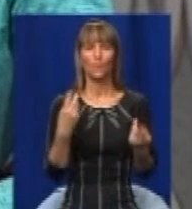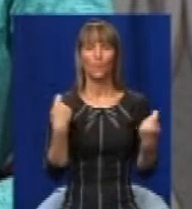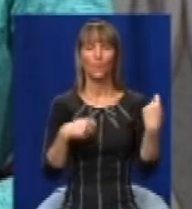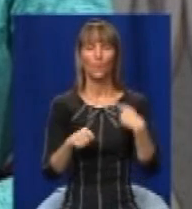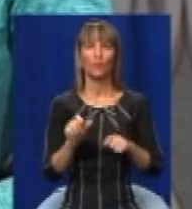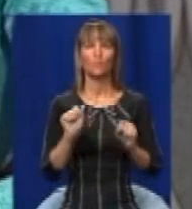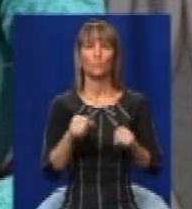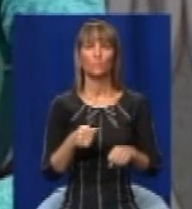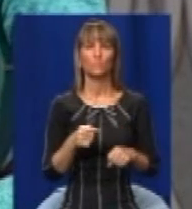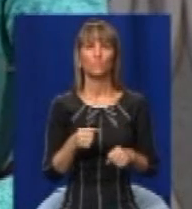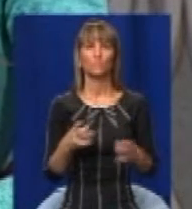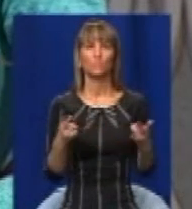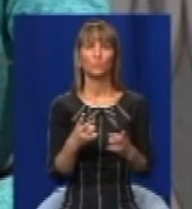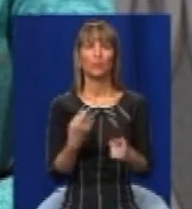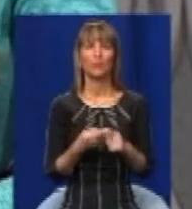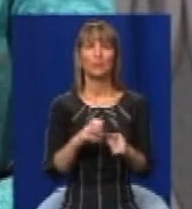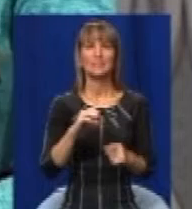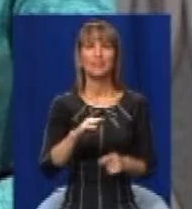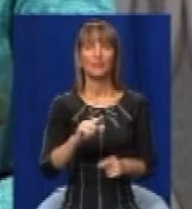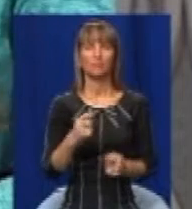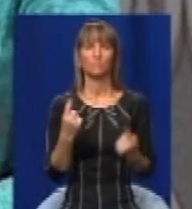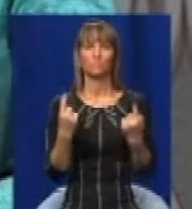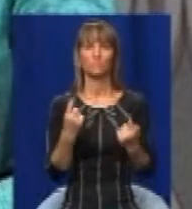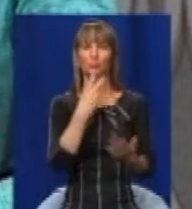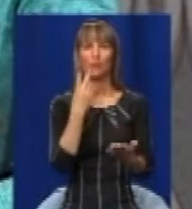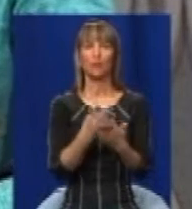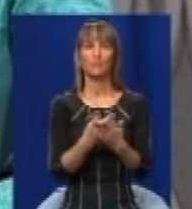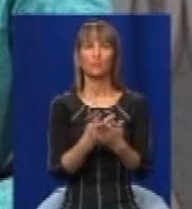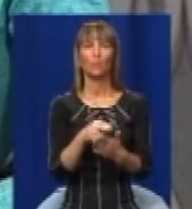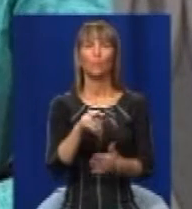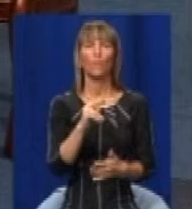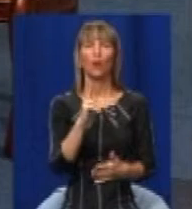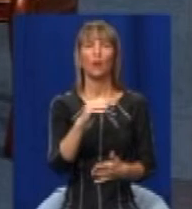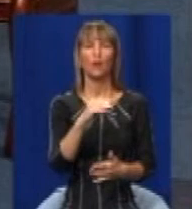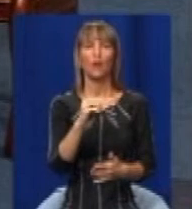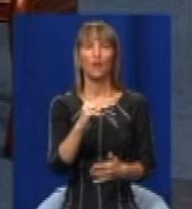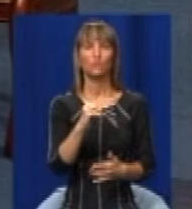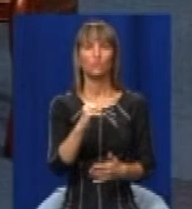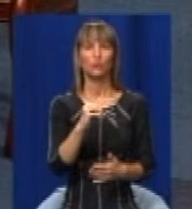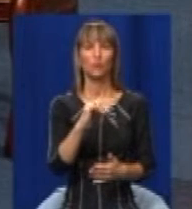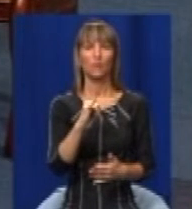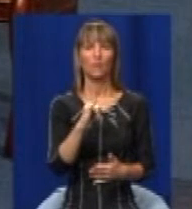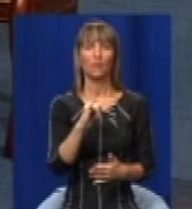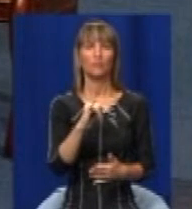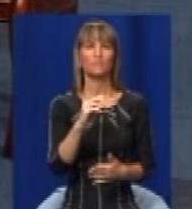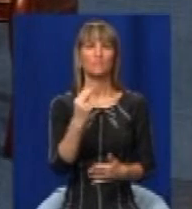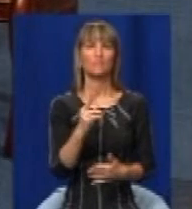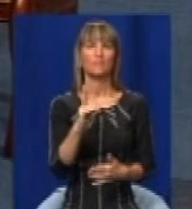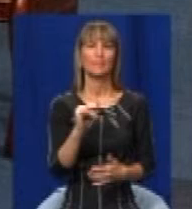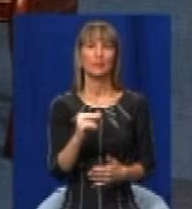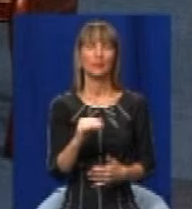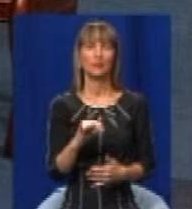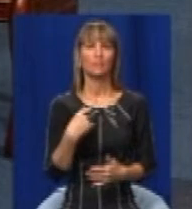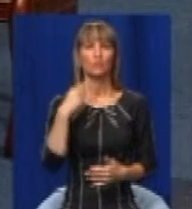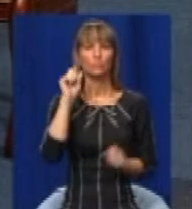будуть доречними, аби цей стиль максимально відобразити от, по-кежуальськи? Ну, я думаю, що